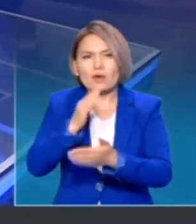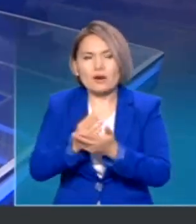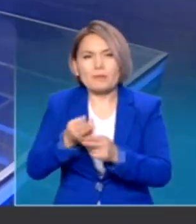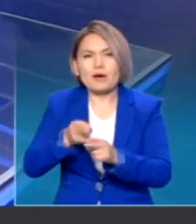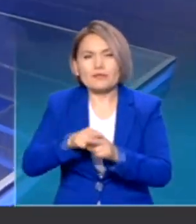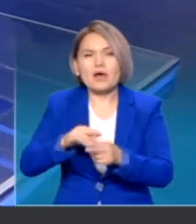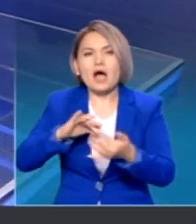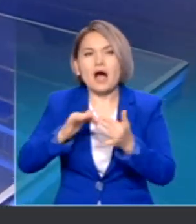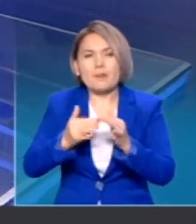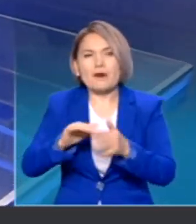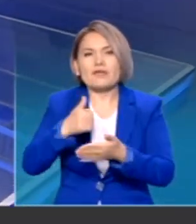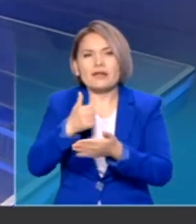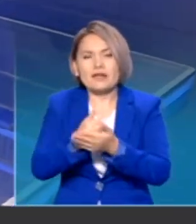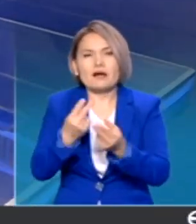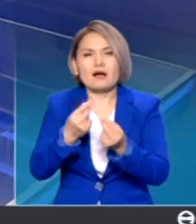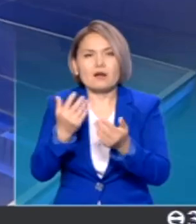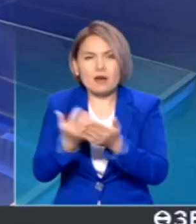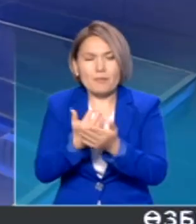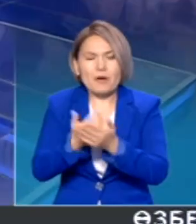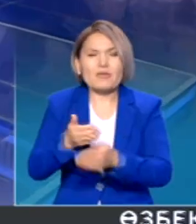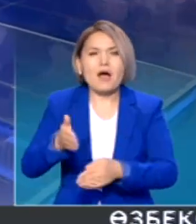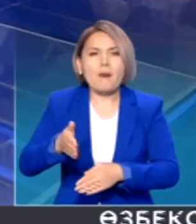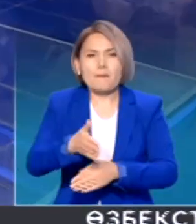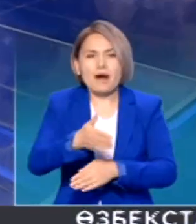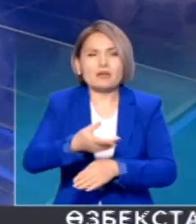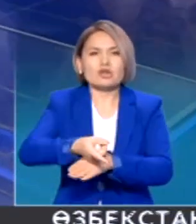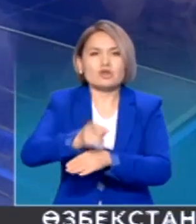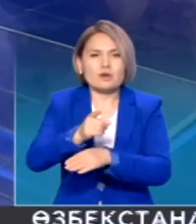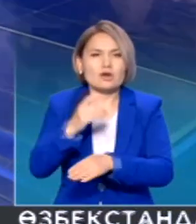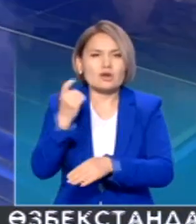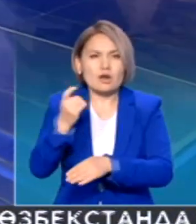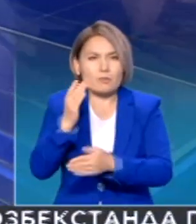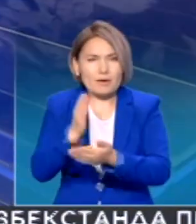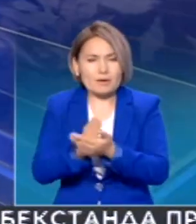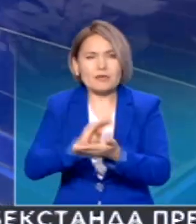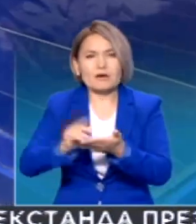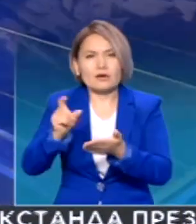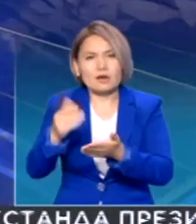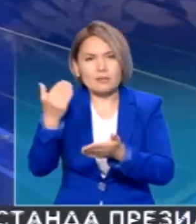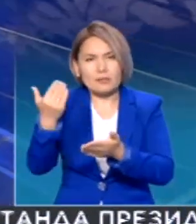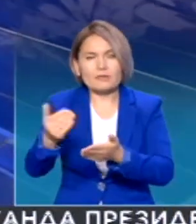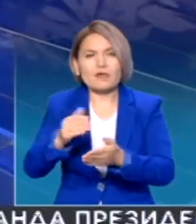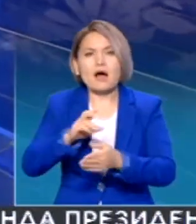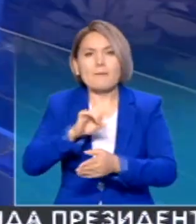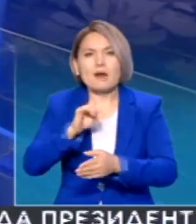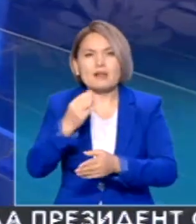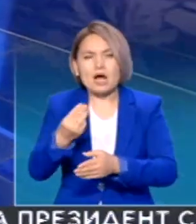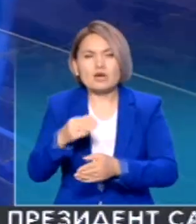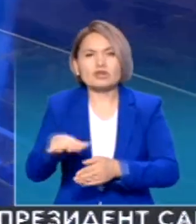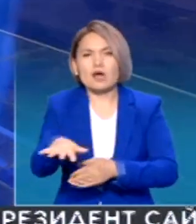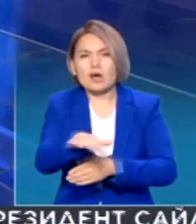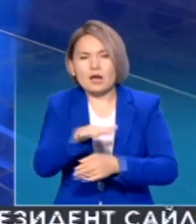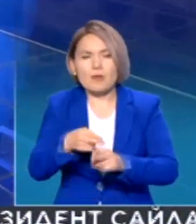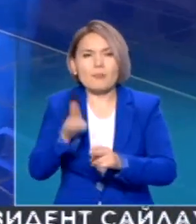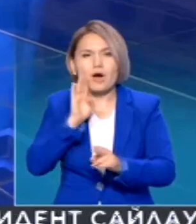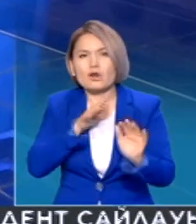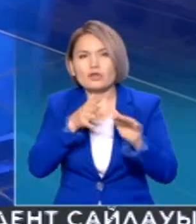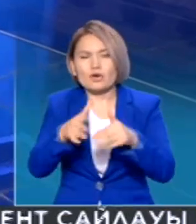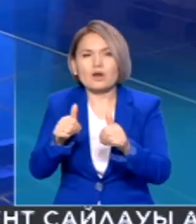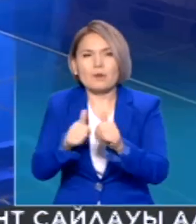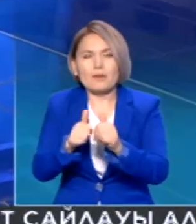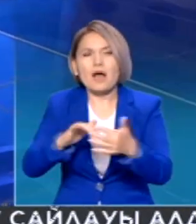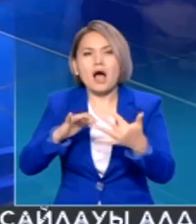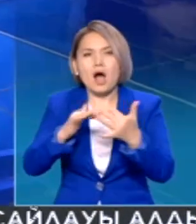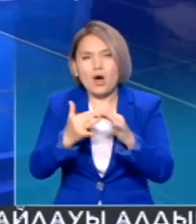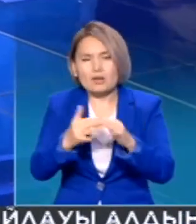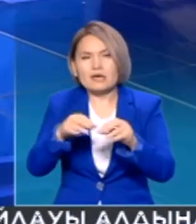бірнеше ауылдың негізгі күнкөрісі осы балық шаруашылығы. Әріптесім Қуаныш Қанатұлы Балқаш көлі жағасындағы Қарақұм деген